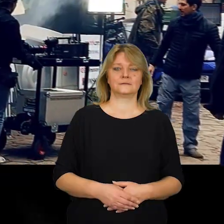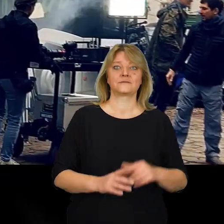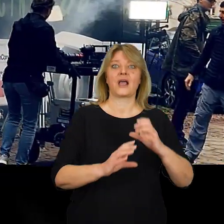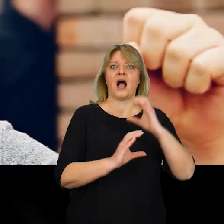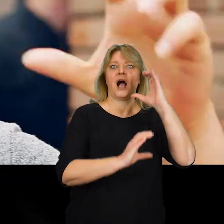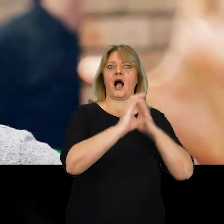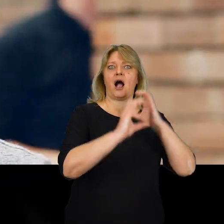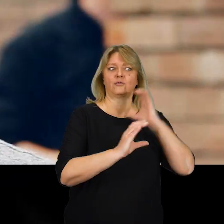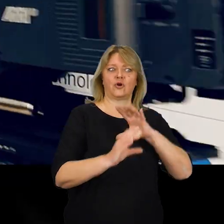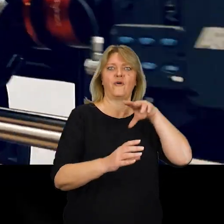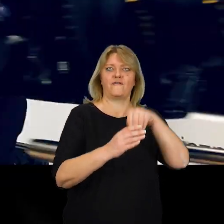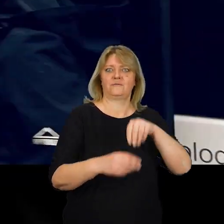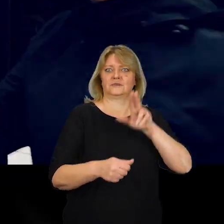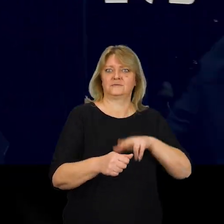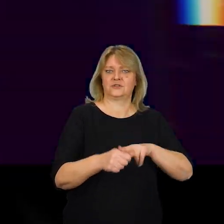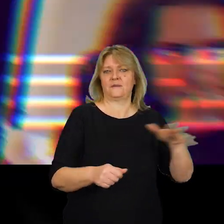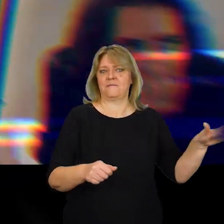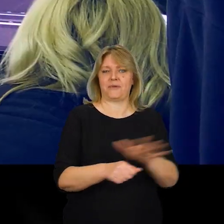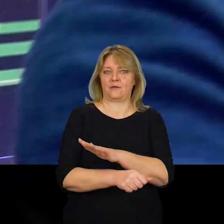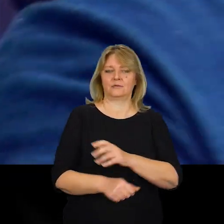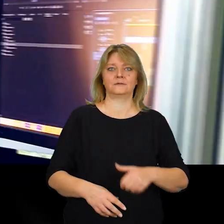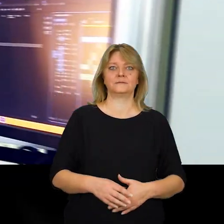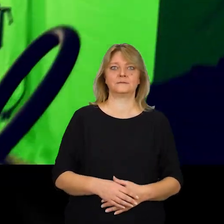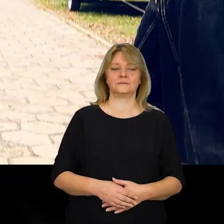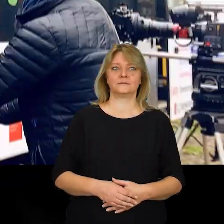Bus full of equipment.